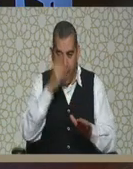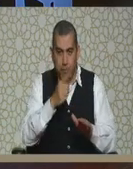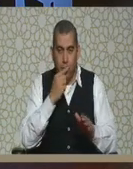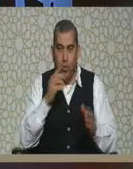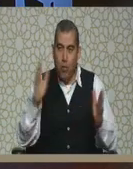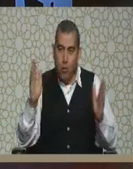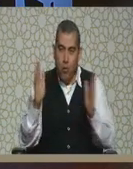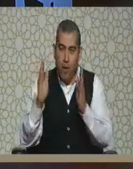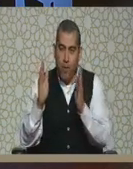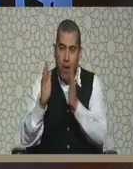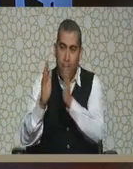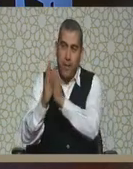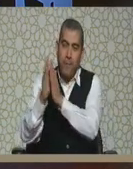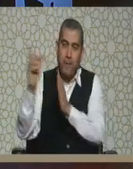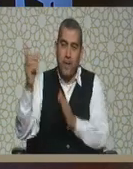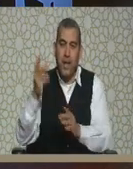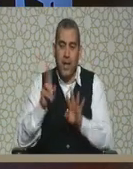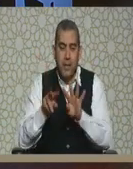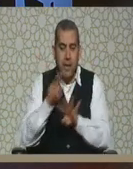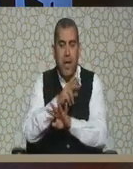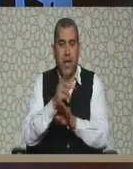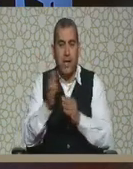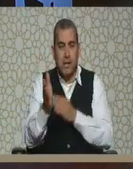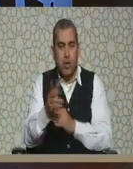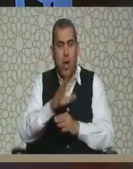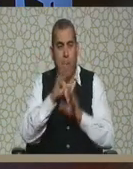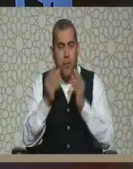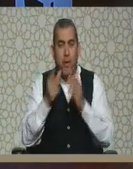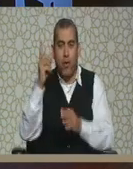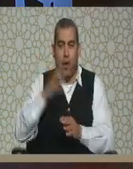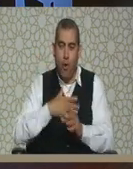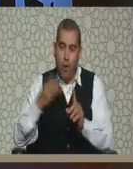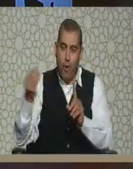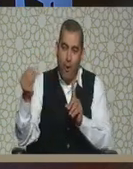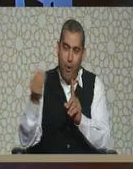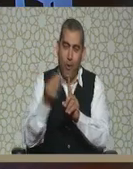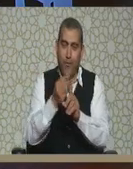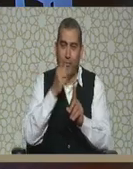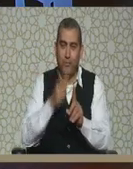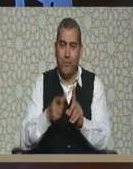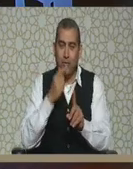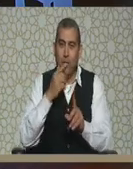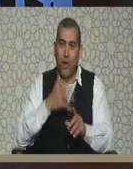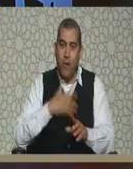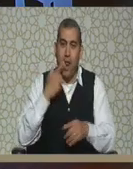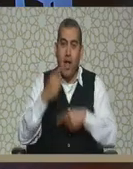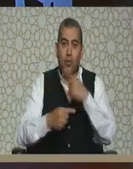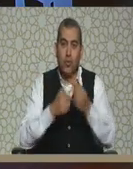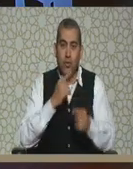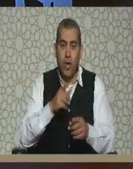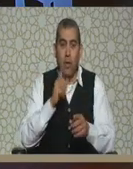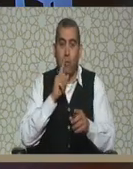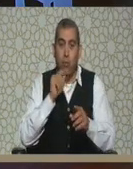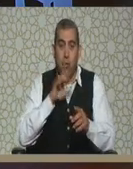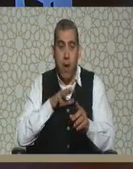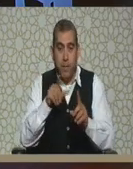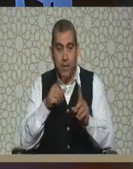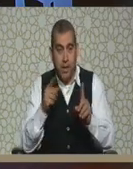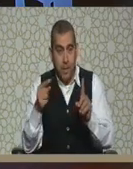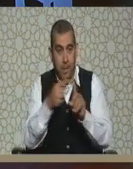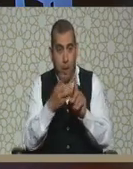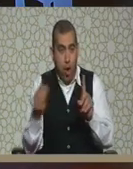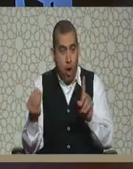احبه يبقى اذا قل ان كنتم تحبون الله فاتبعوني يحببكم الله يبقى تحب العباده وتتعلق